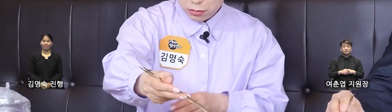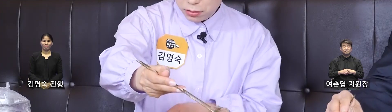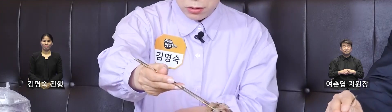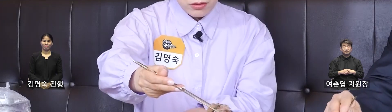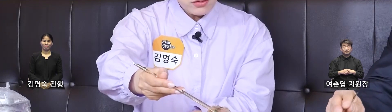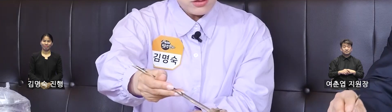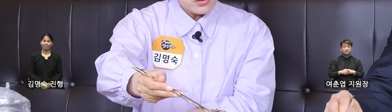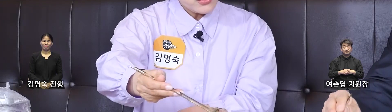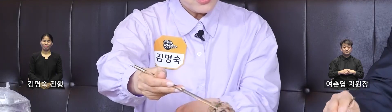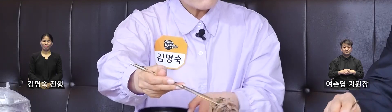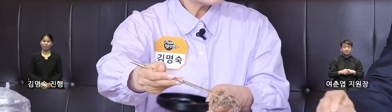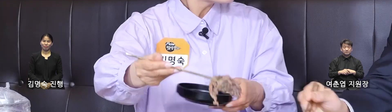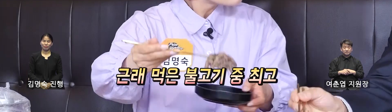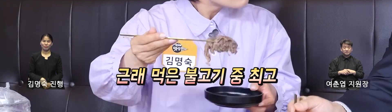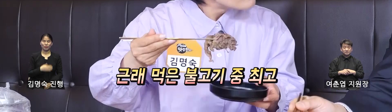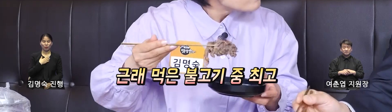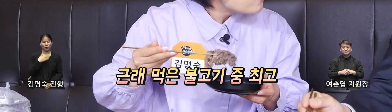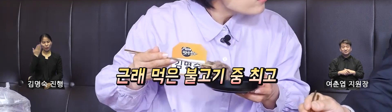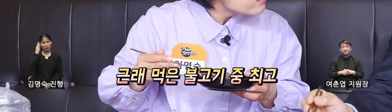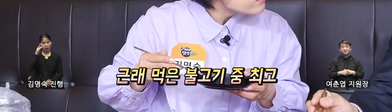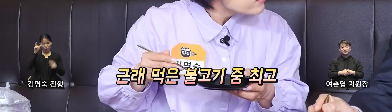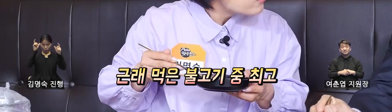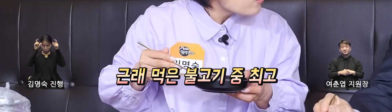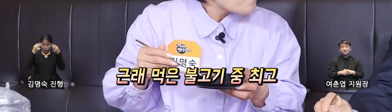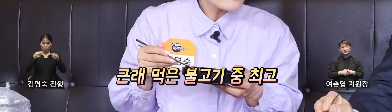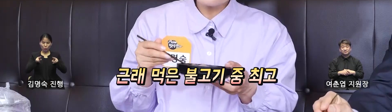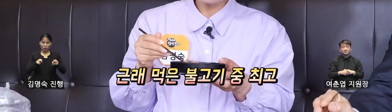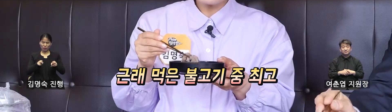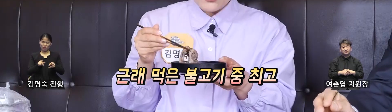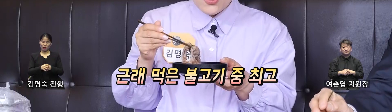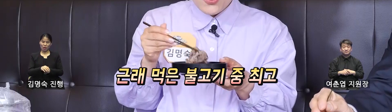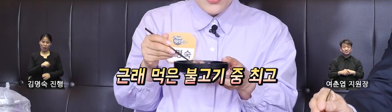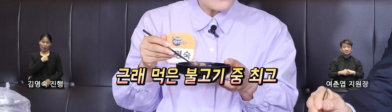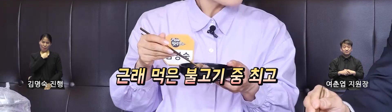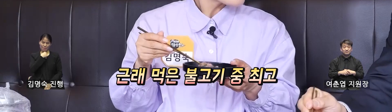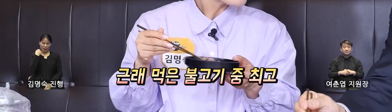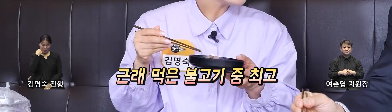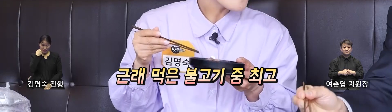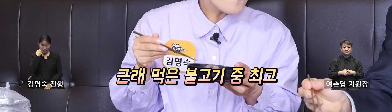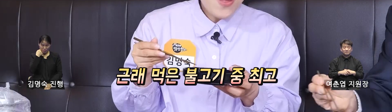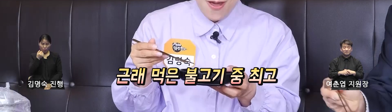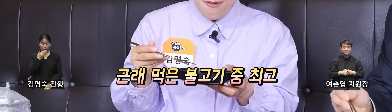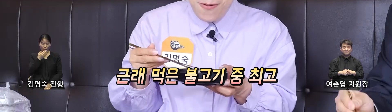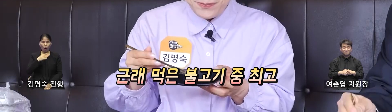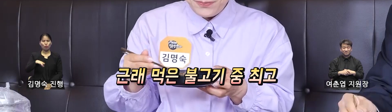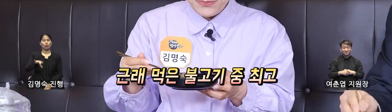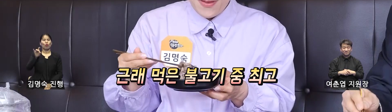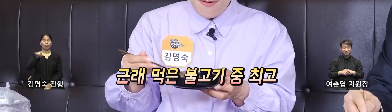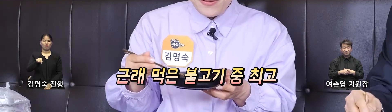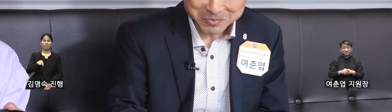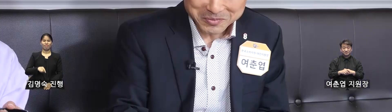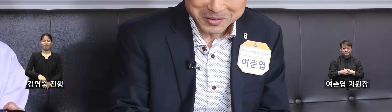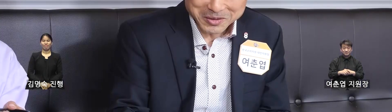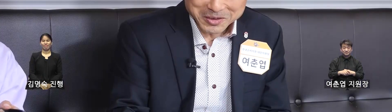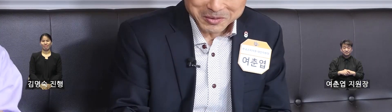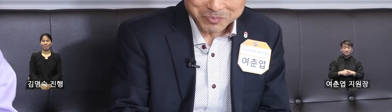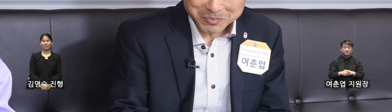제가 이 네, 최근 들어서 불고기를 이렇게 맛있는 불고기를 또 처음 먹어보네요. 네,